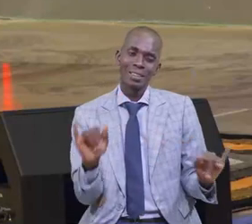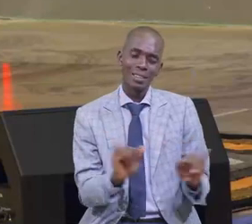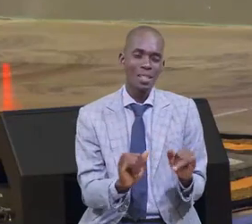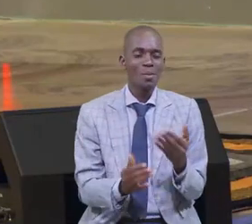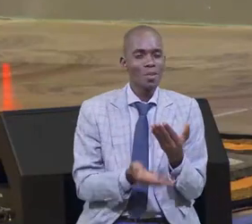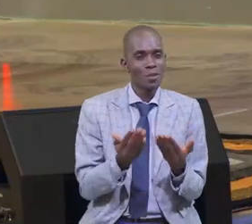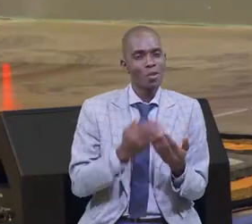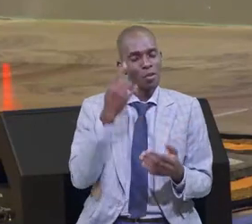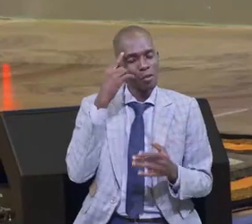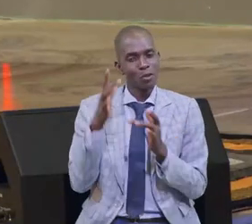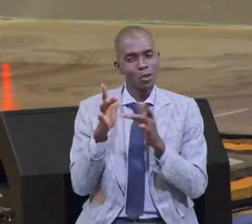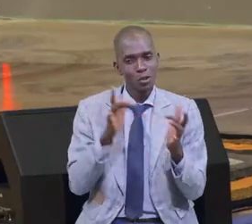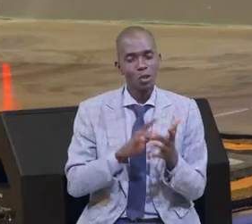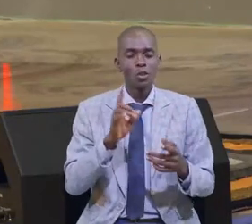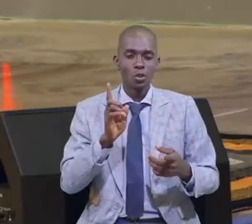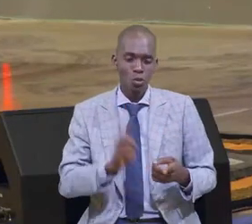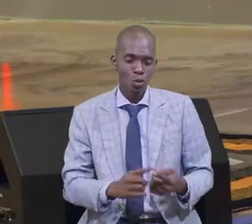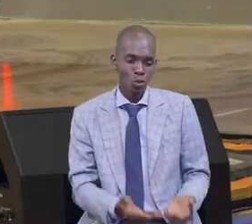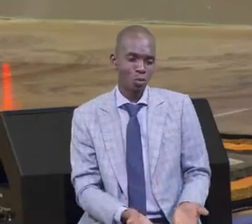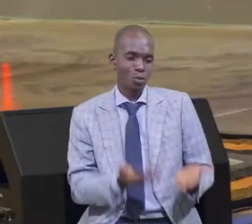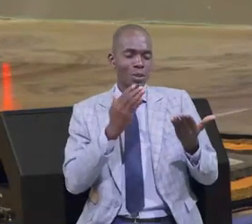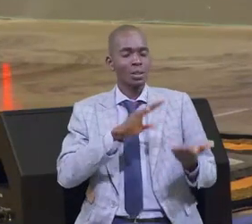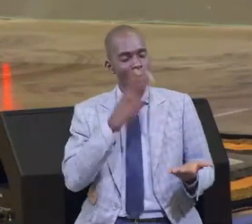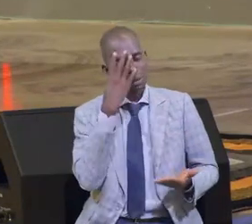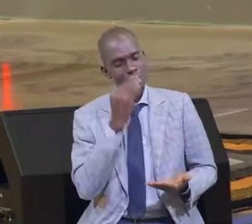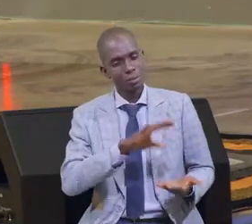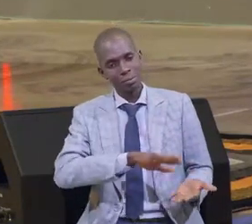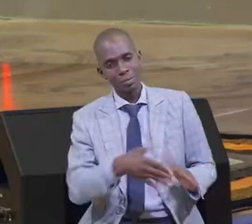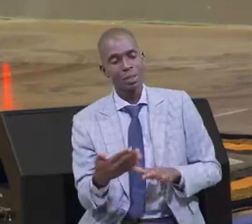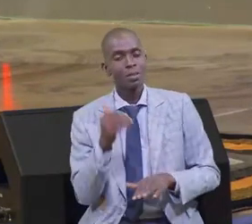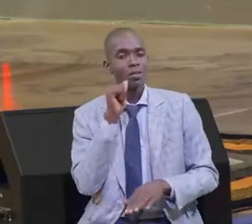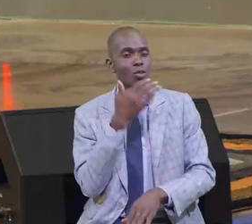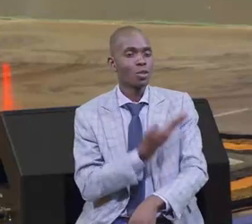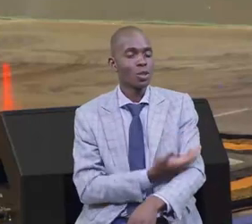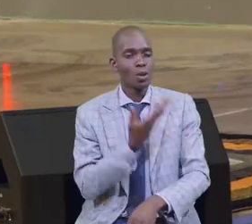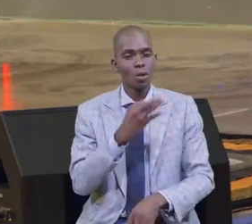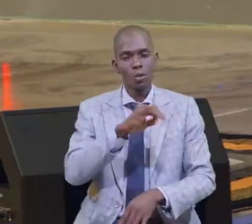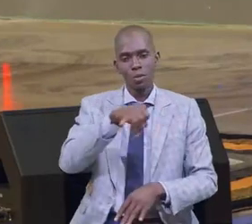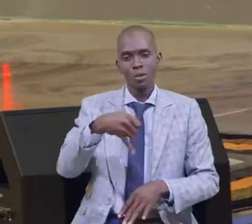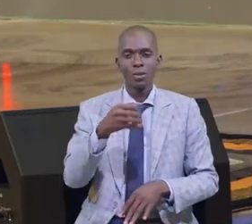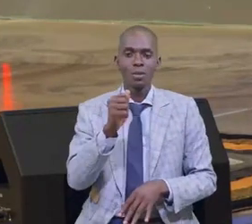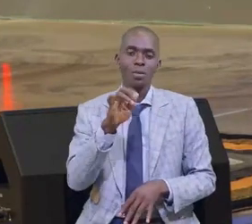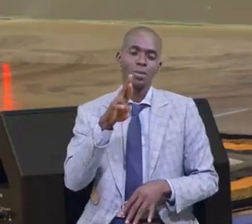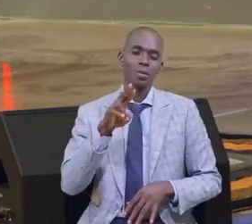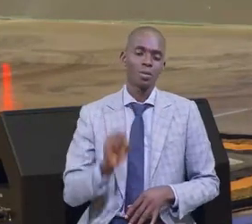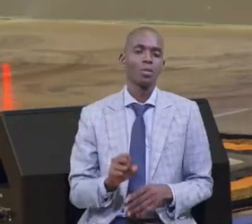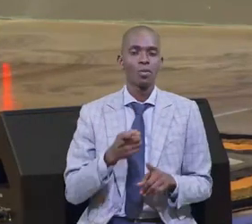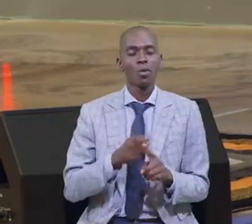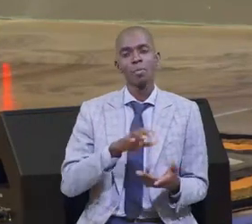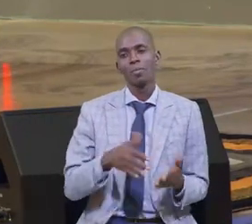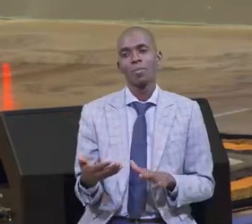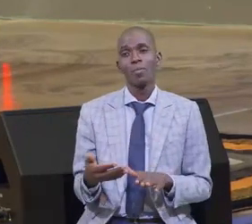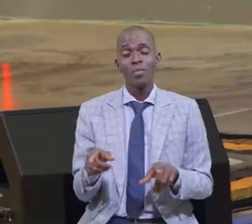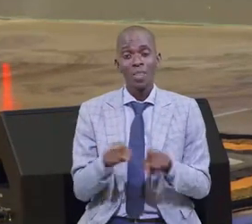de Christ, de ressusciter la fille de Jairus de la mort. Aussi facile que cela soit pour vous